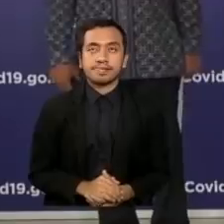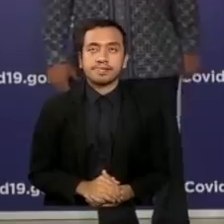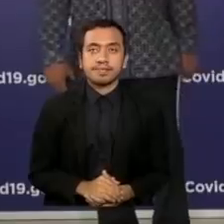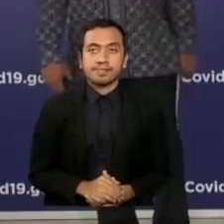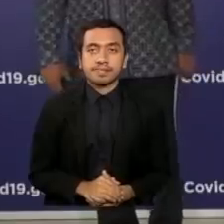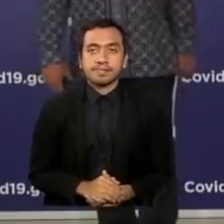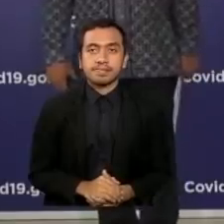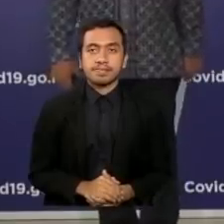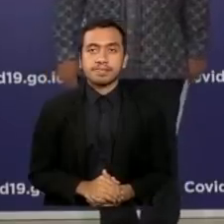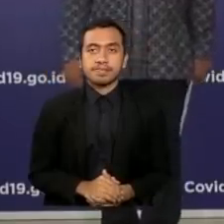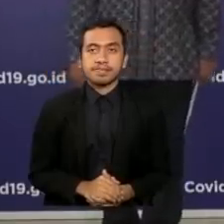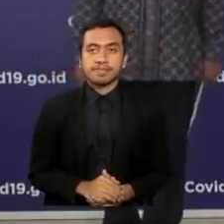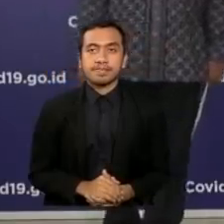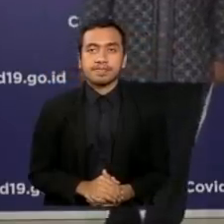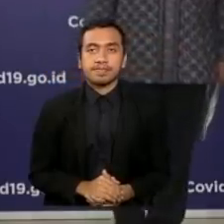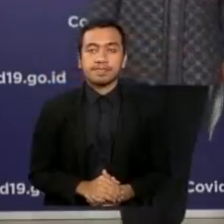hai